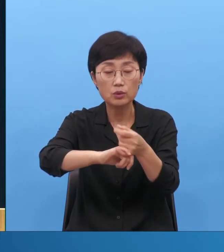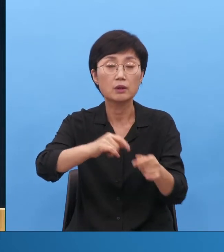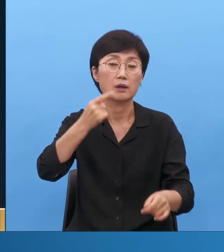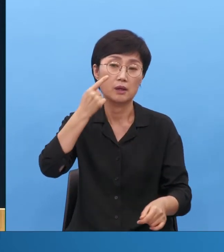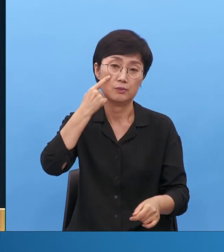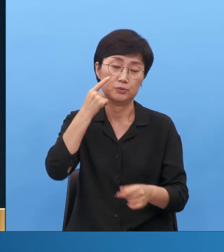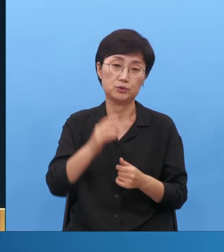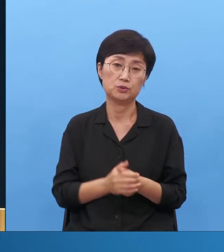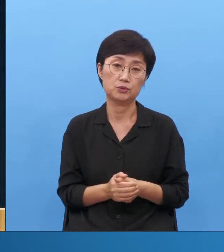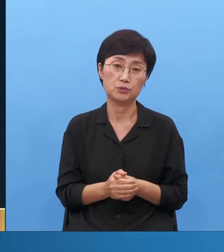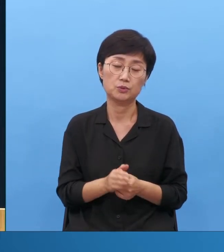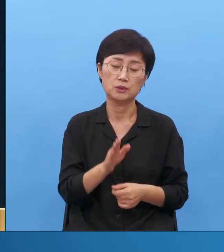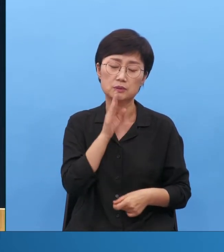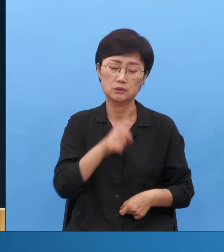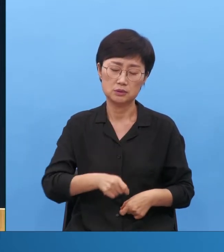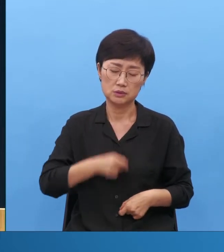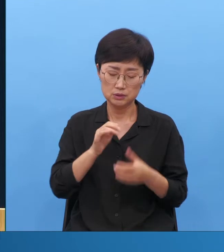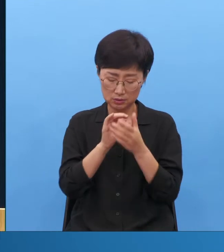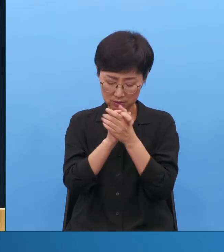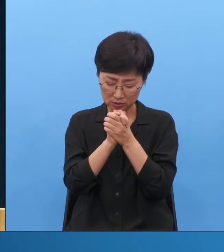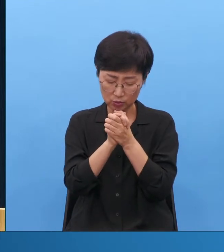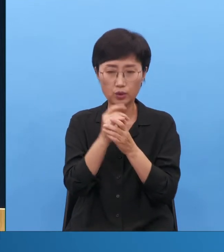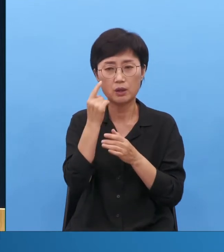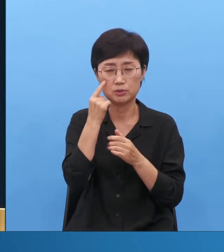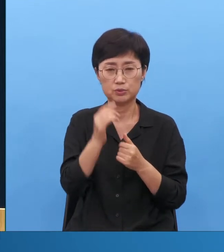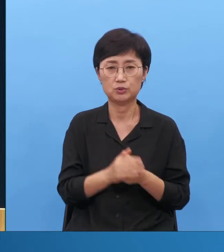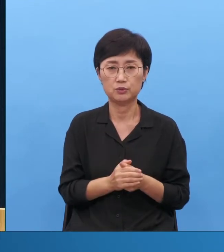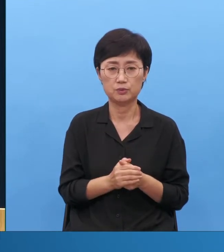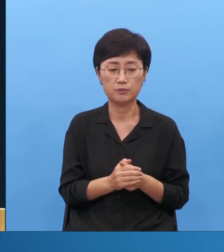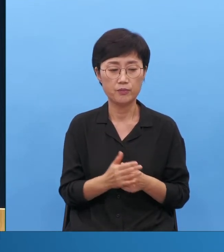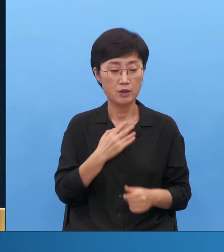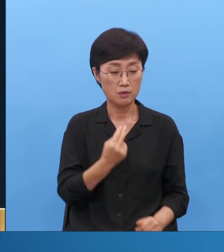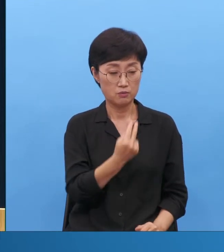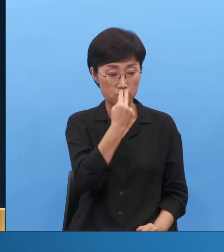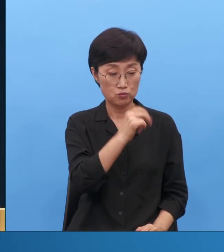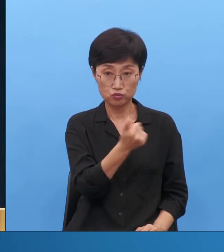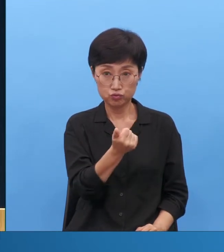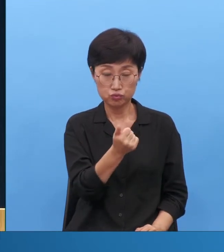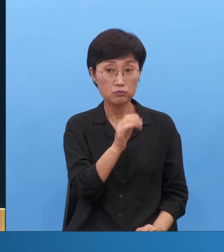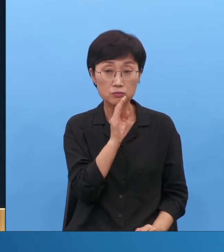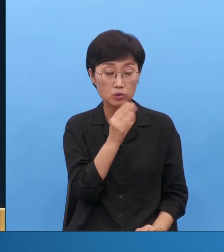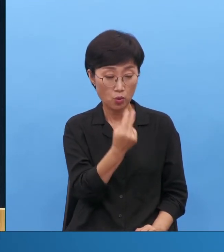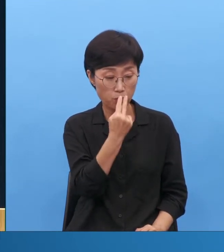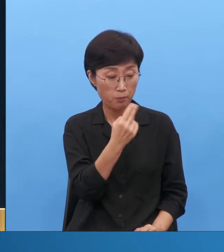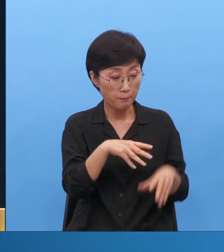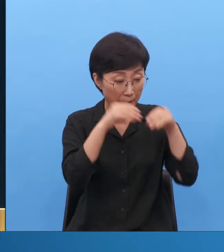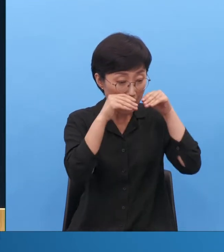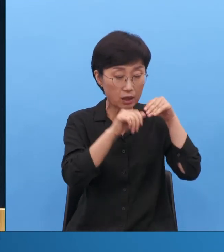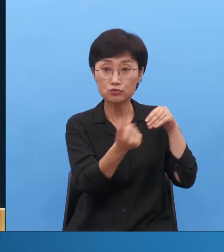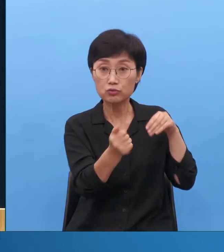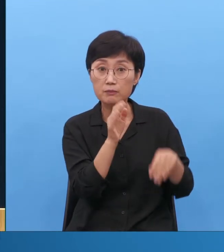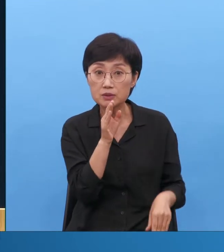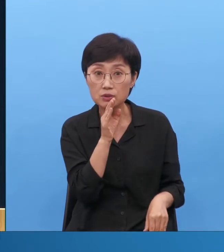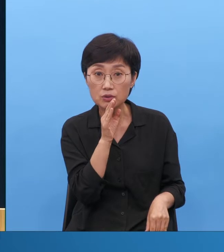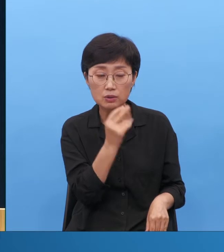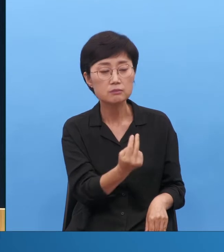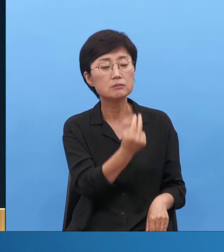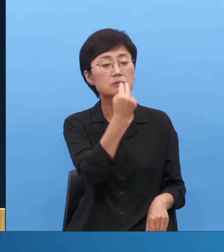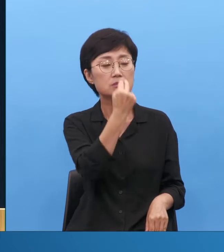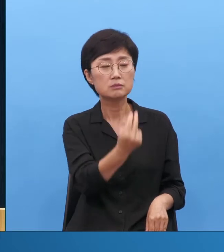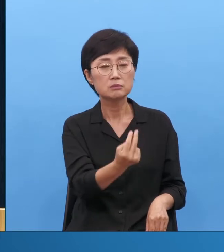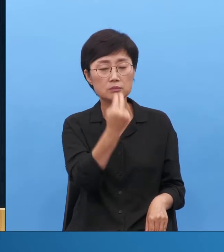scientific 실제 medical. 기도해야 돼요. 내가 호흡하고 살기 때문에 거기에 맞춰서 실제 기도해야 돼요. A medical principle. I've been doing this for 40 years, so you 해보세요.